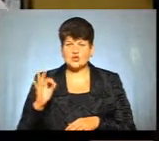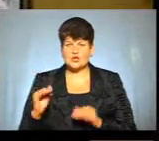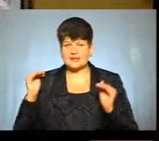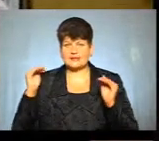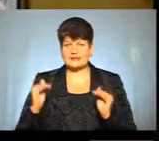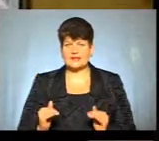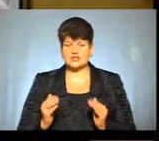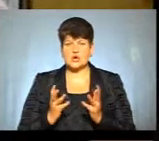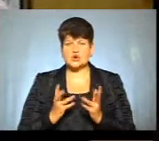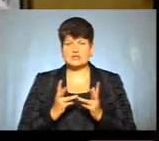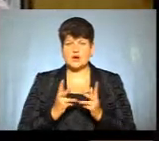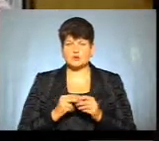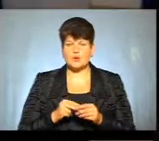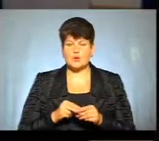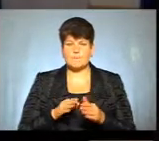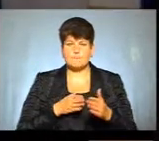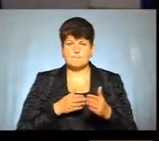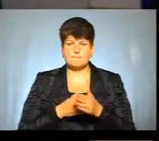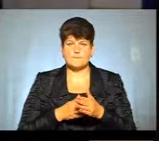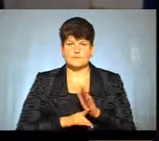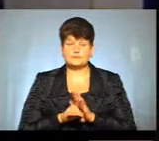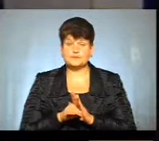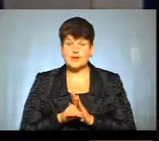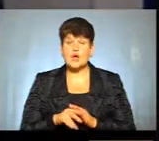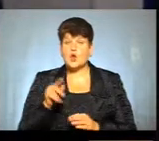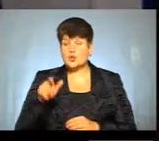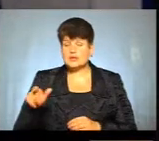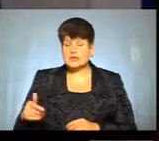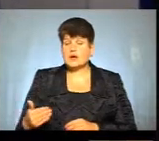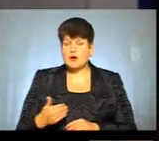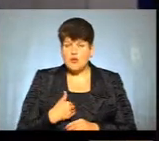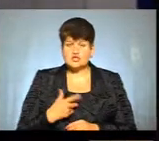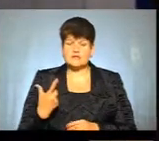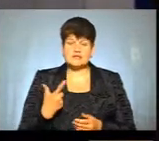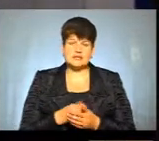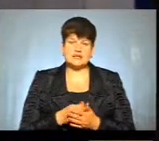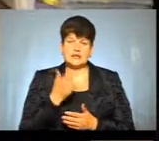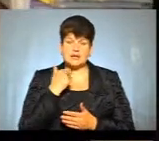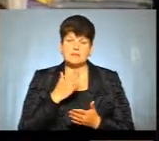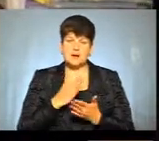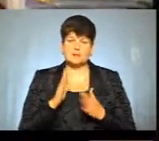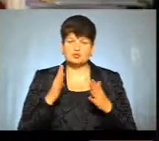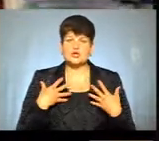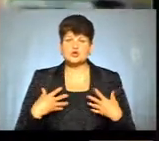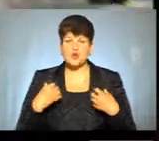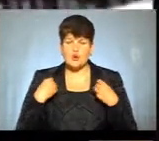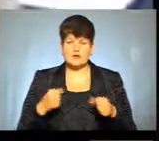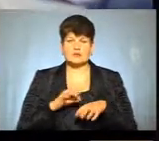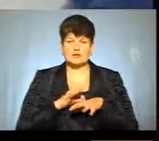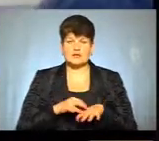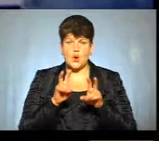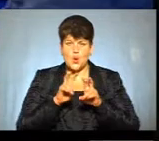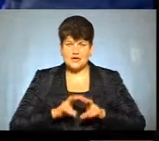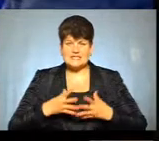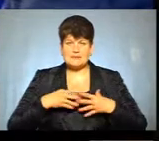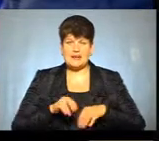нижче розрахункового епідпорогу. Людина, яка хоче вакцинуватися від грипу, має бути здоровою і пройти огляд у сімейного лікаря.